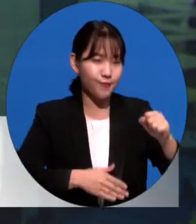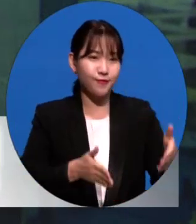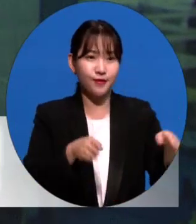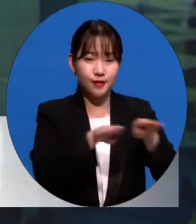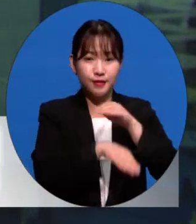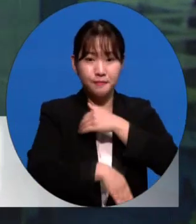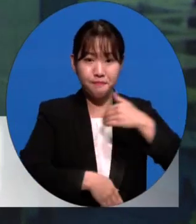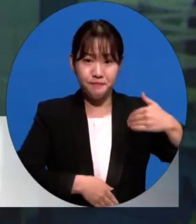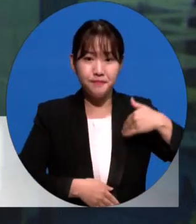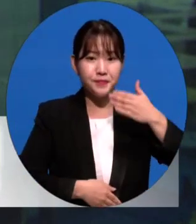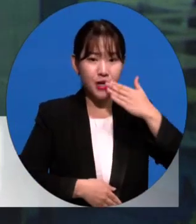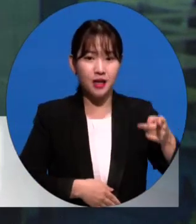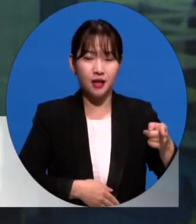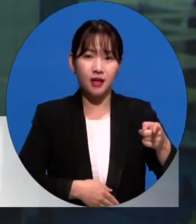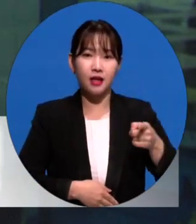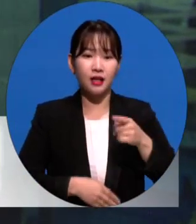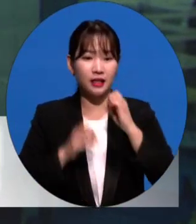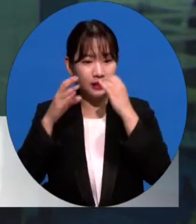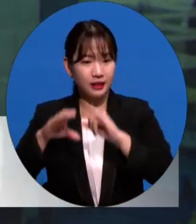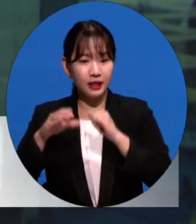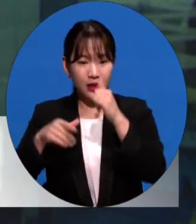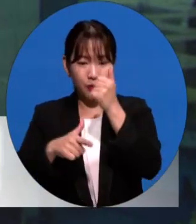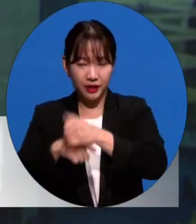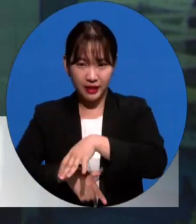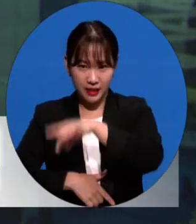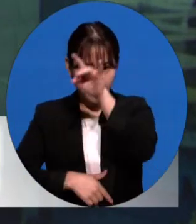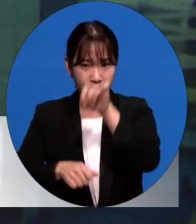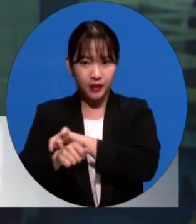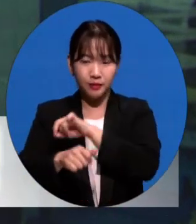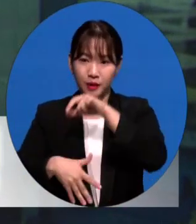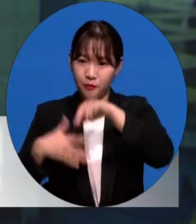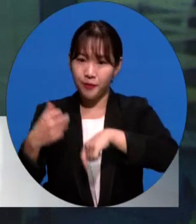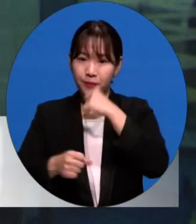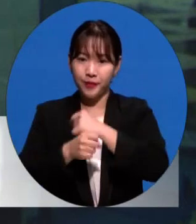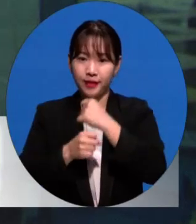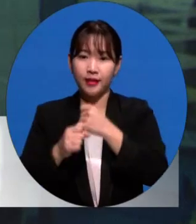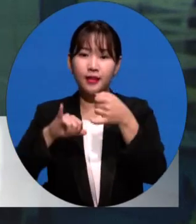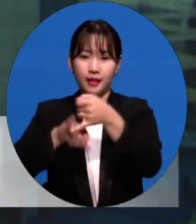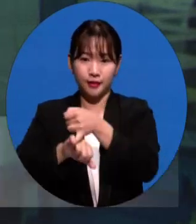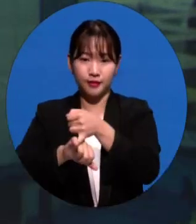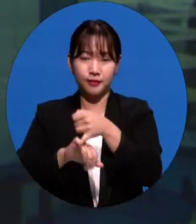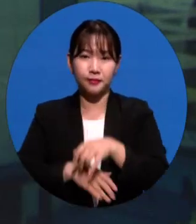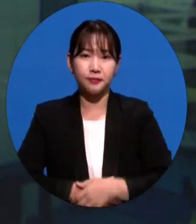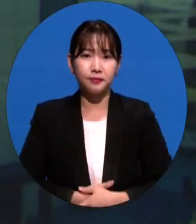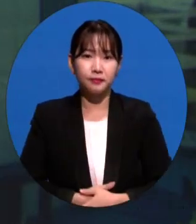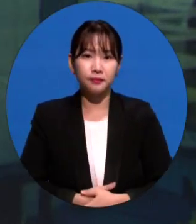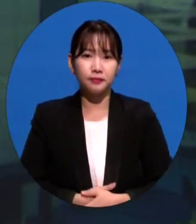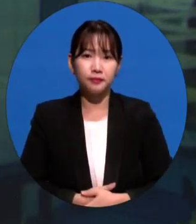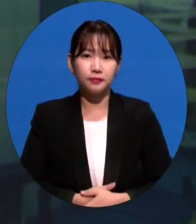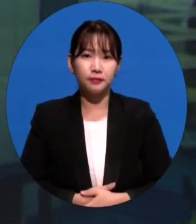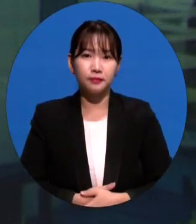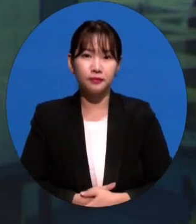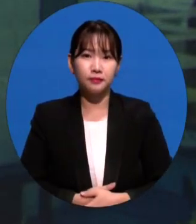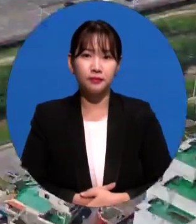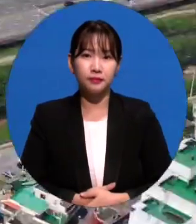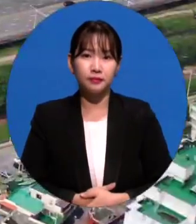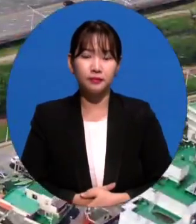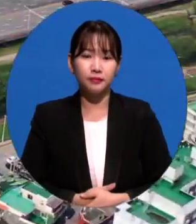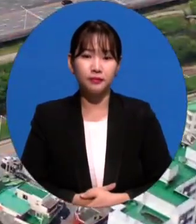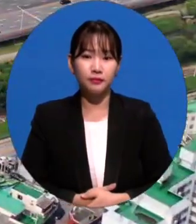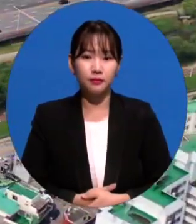있고 신세계는 호남 최초의 차별화된 콘텐츠를 약속했습니다 김영찬 기자의 보도입니다